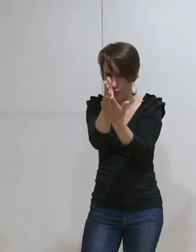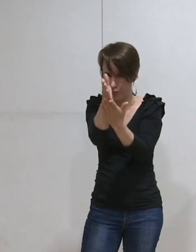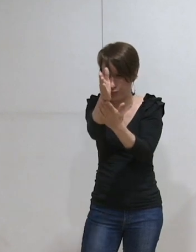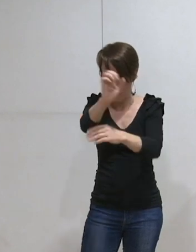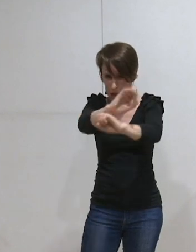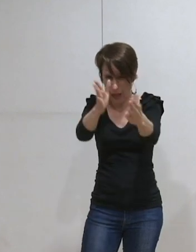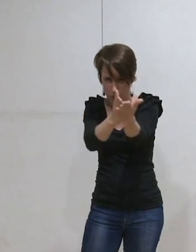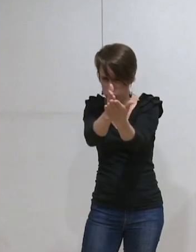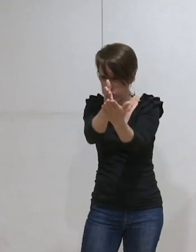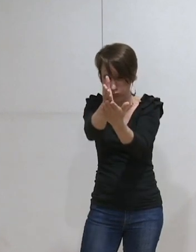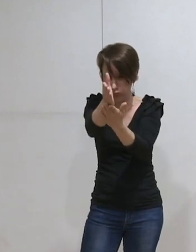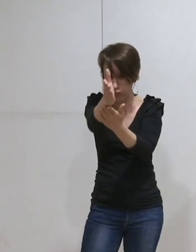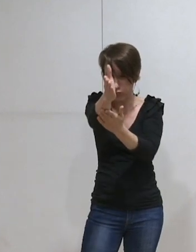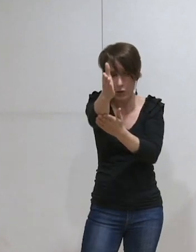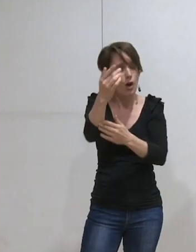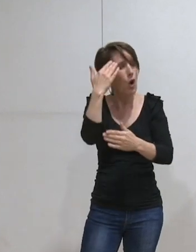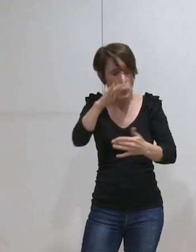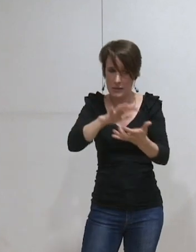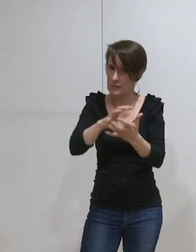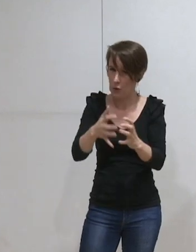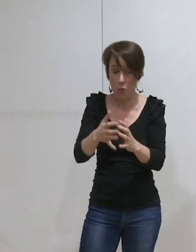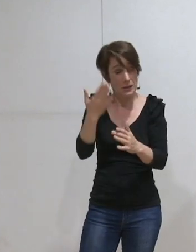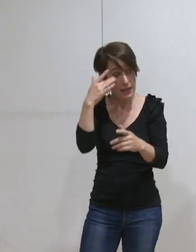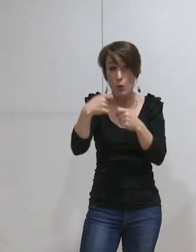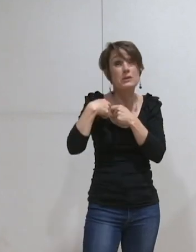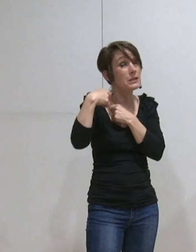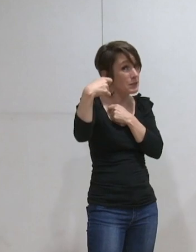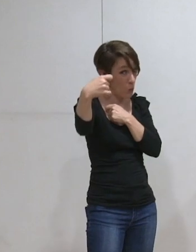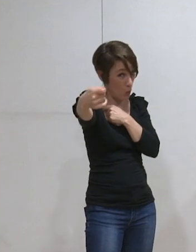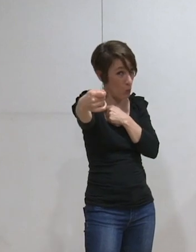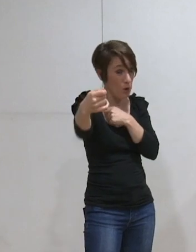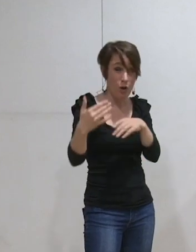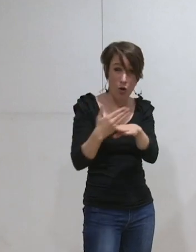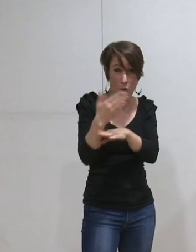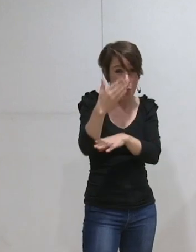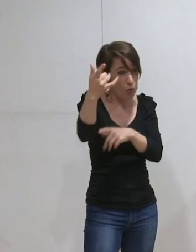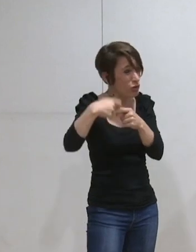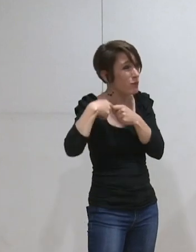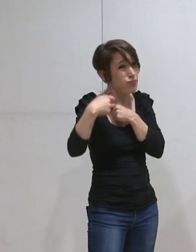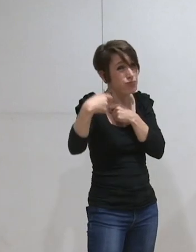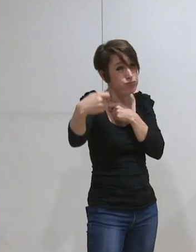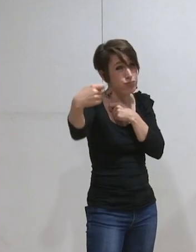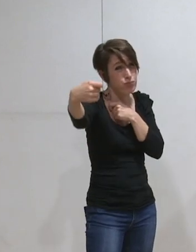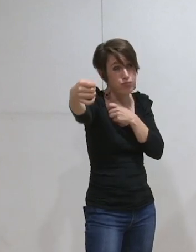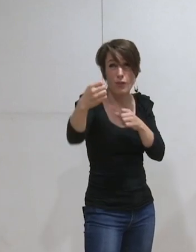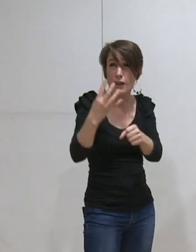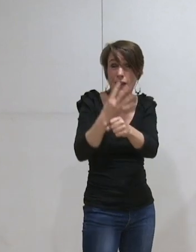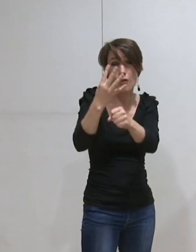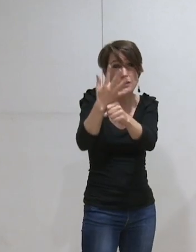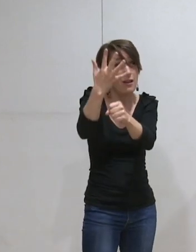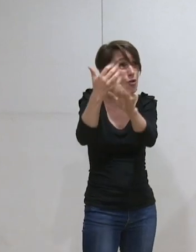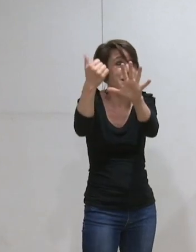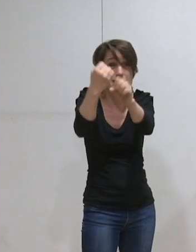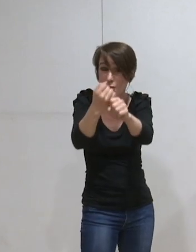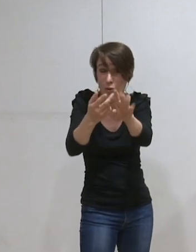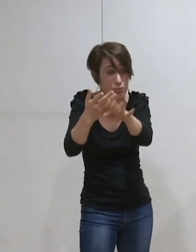conscient à la fois de la complexité à la fois de la durée des projets qui durent souvent 4 5 6 ans et et plus pour